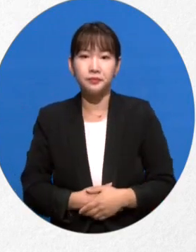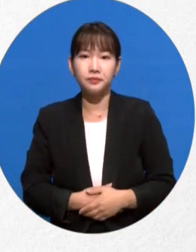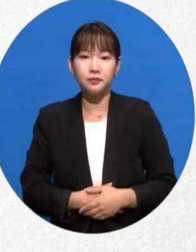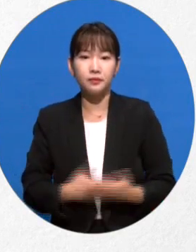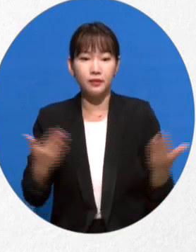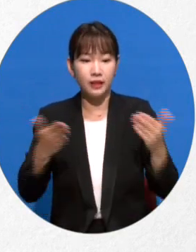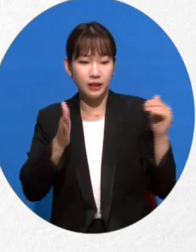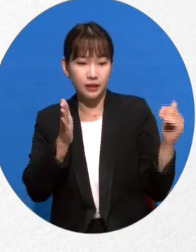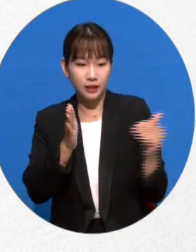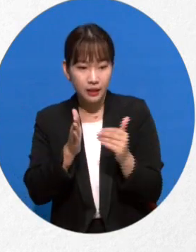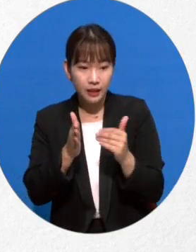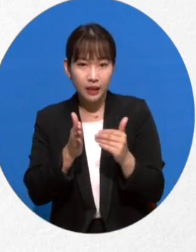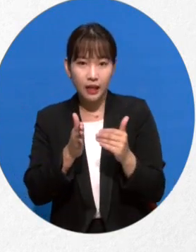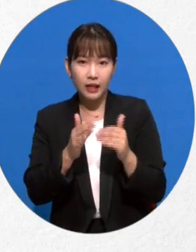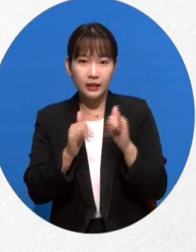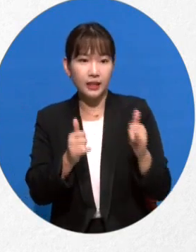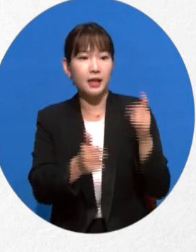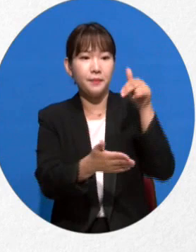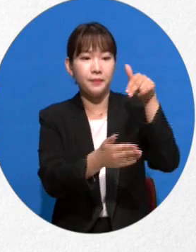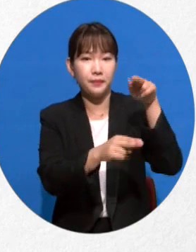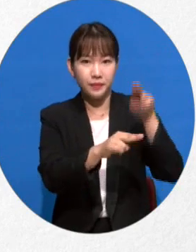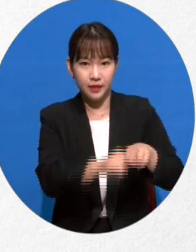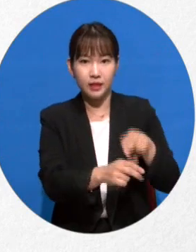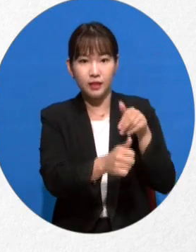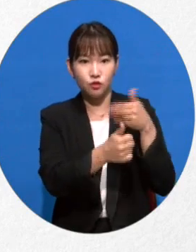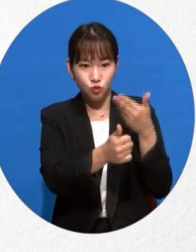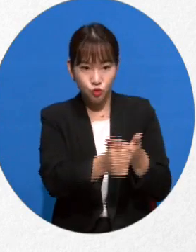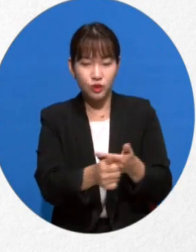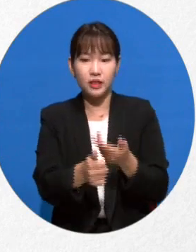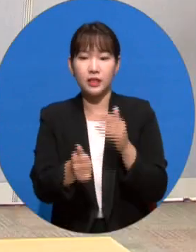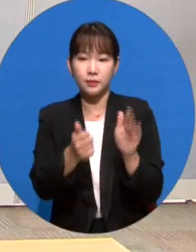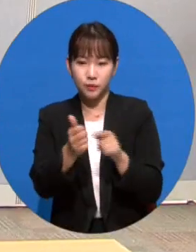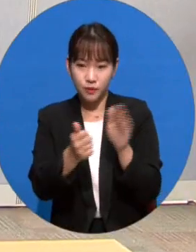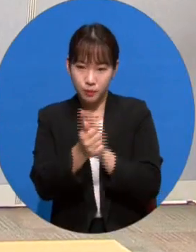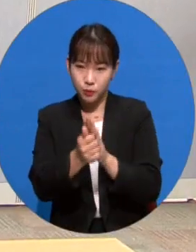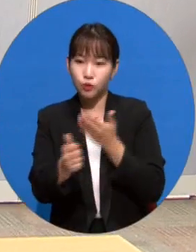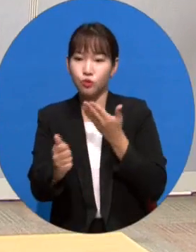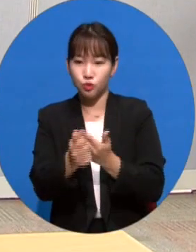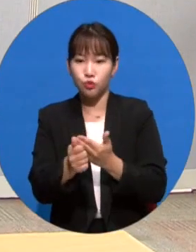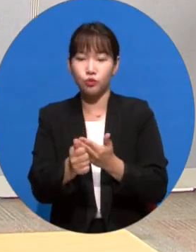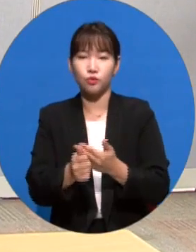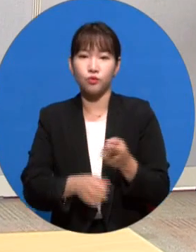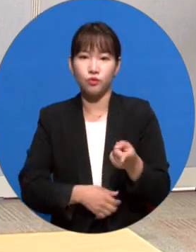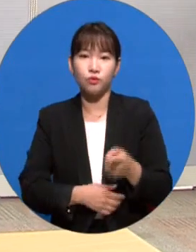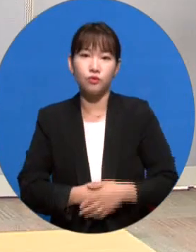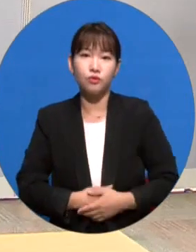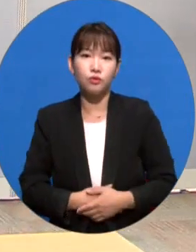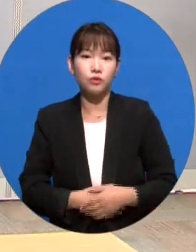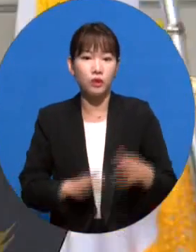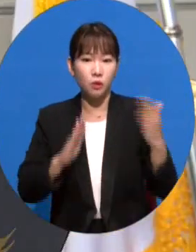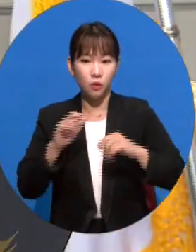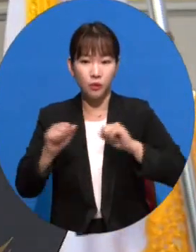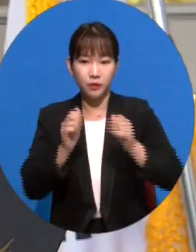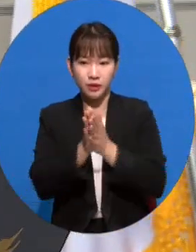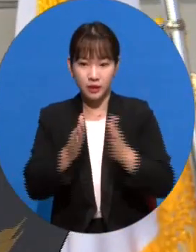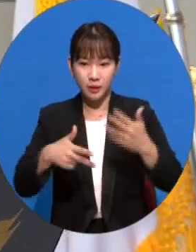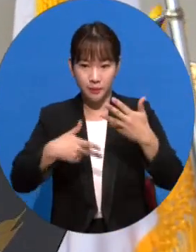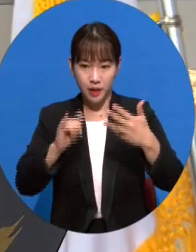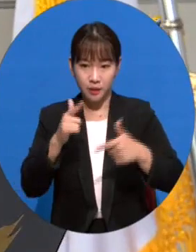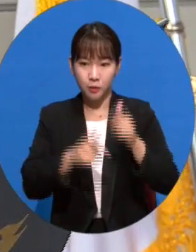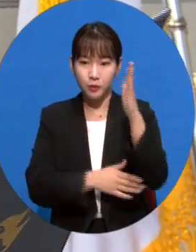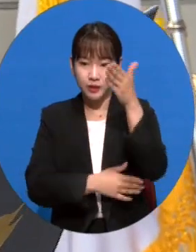임기 막판 알박기, 보은 인사 논란이 불가피합니다. 한편 본격 활동에 돌입한 민선